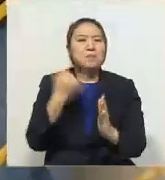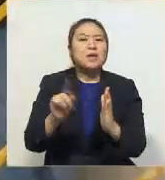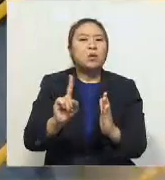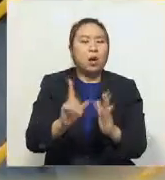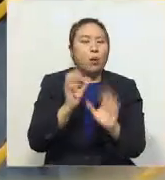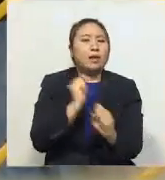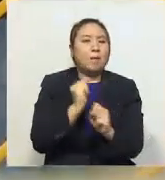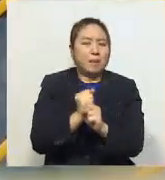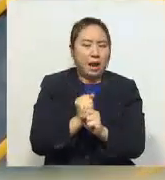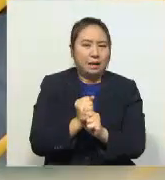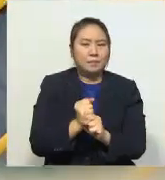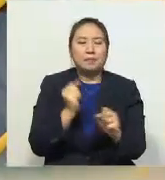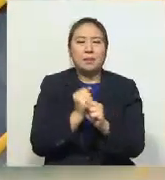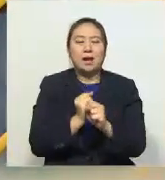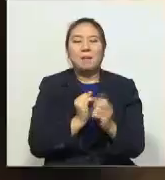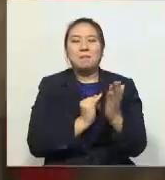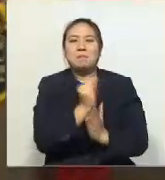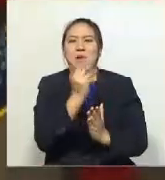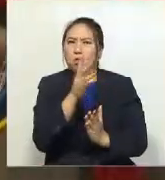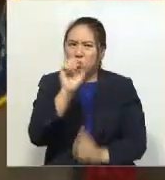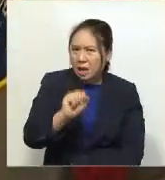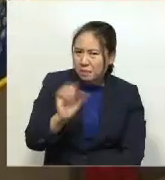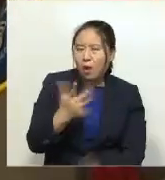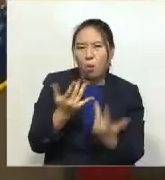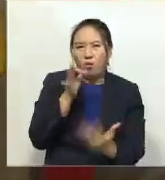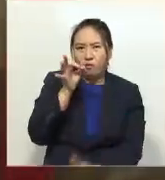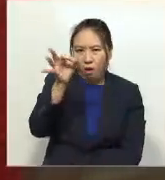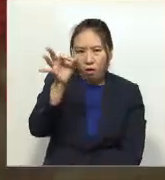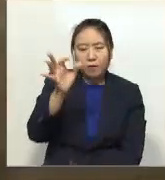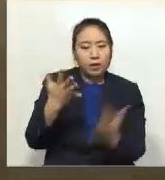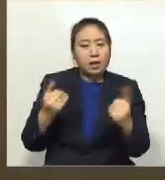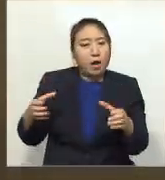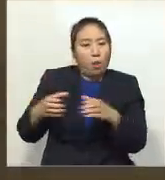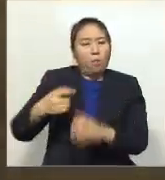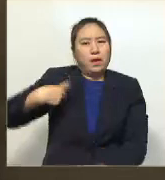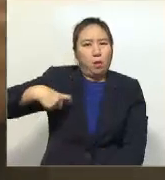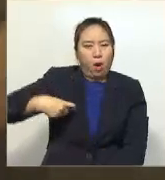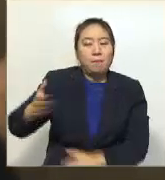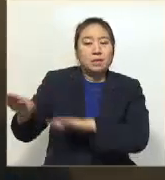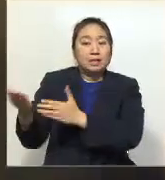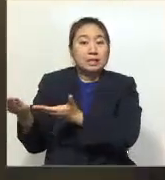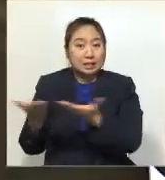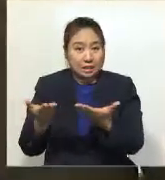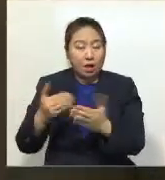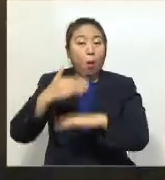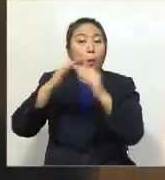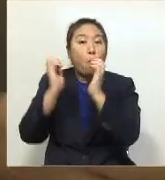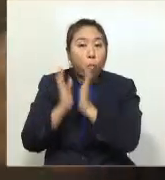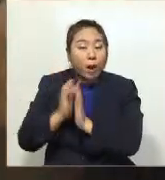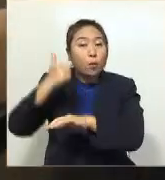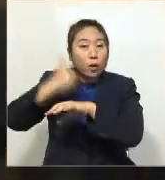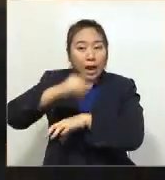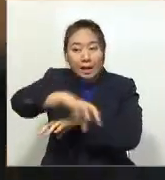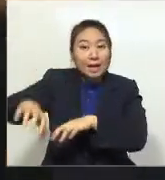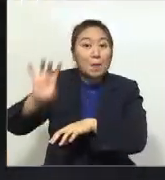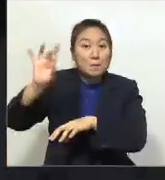าพนักงานละเว้นการปฏิบัติหน้าที่โดยมิชอบหรือไม่ค่ะซึ่งทางทีมทนายความเนี่ยจะเชิญเจ้าอาวาสทั้ง8วัดมาเป็นพยานในชั้น